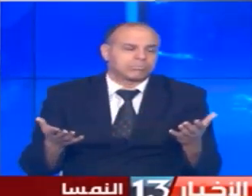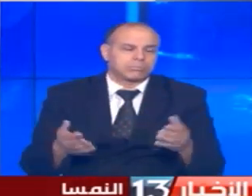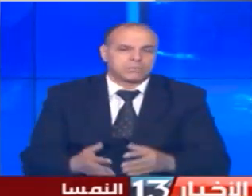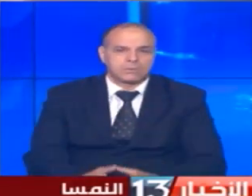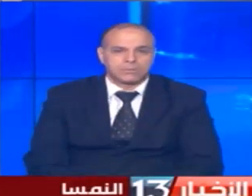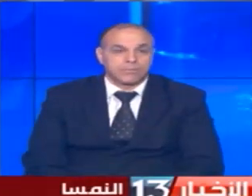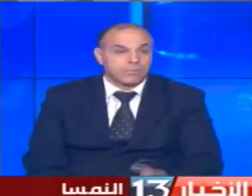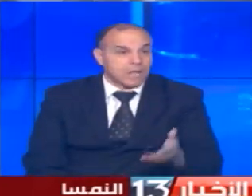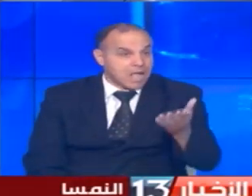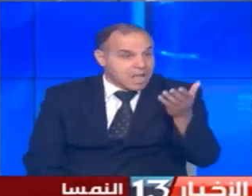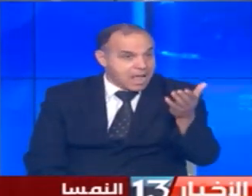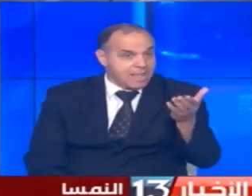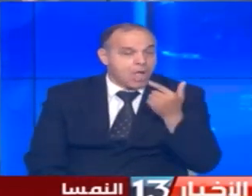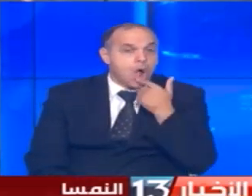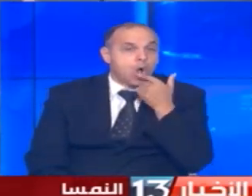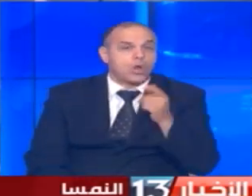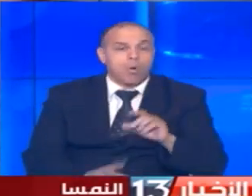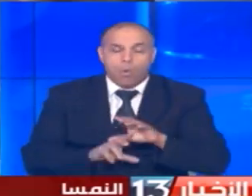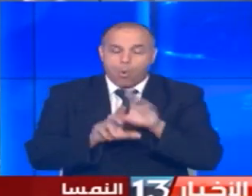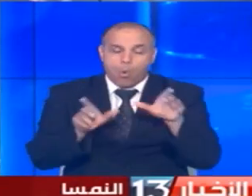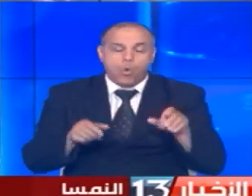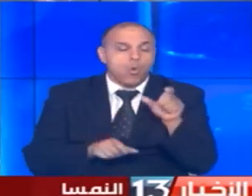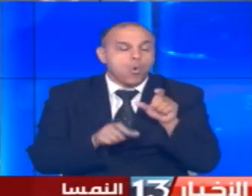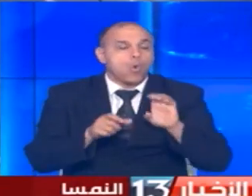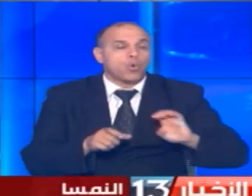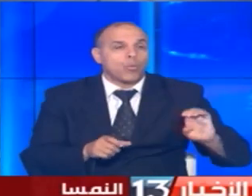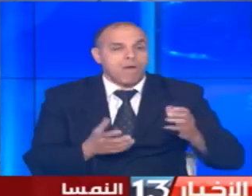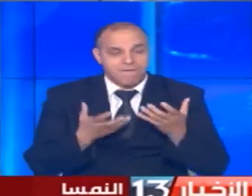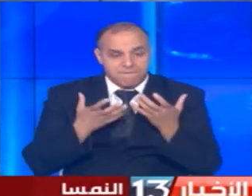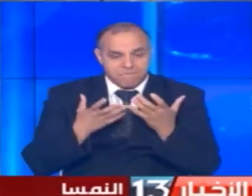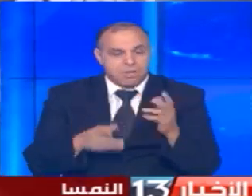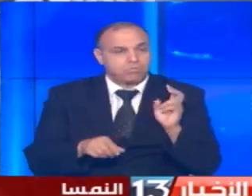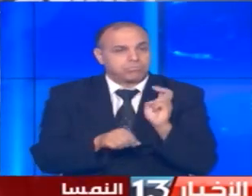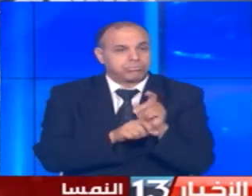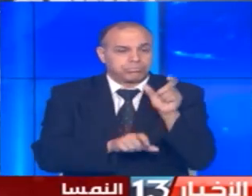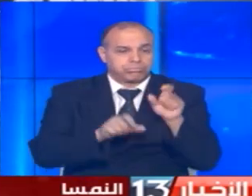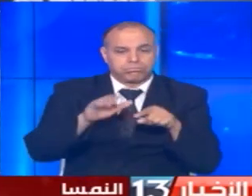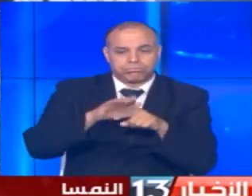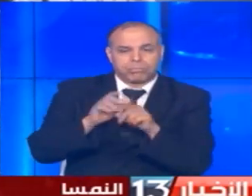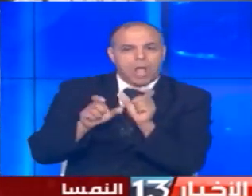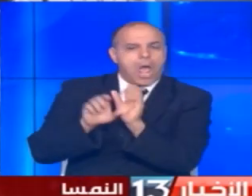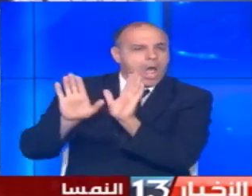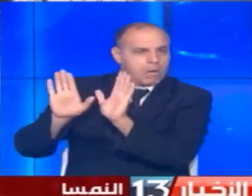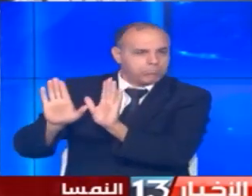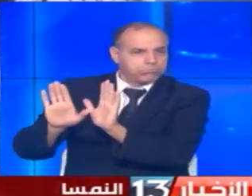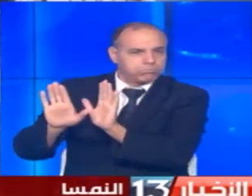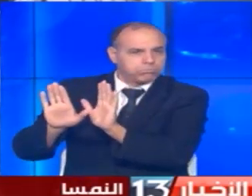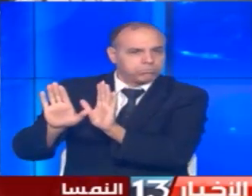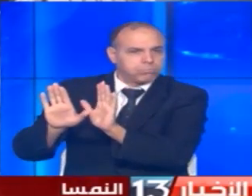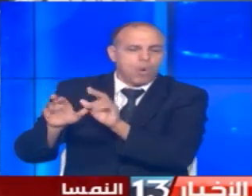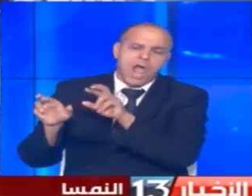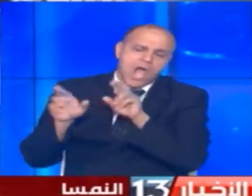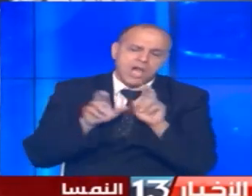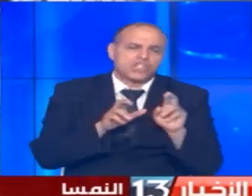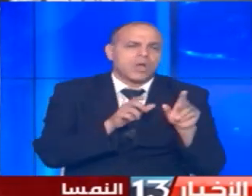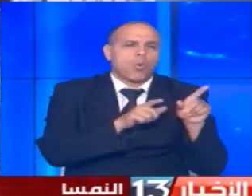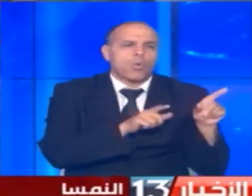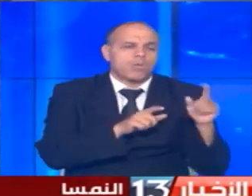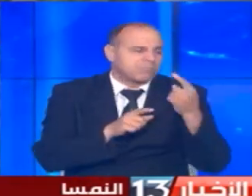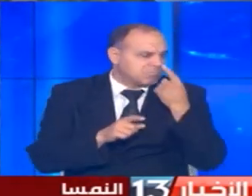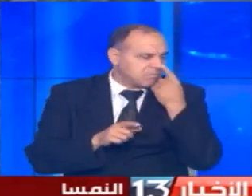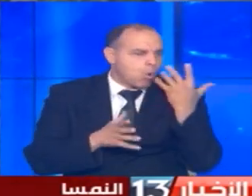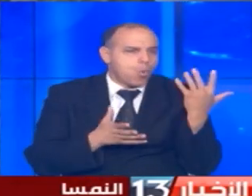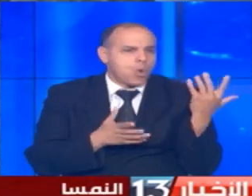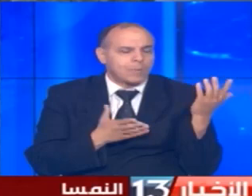تعبيره. ورغم إجماع أوروبي على الرغبة في بقاء المهاجرين في بلدانهم الأم، فإن هناك اقتناع